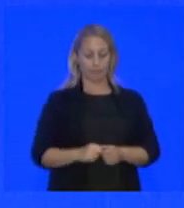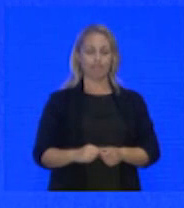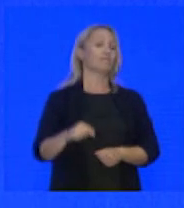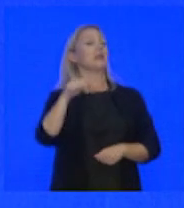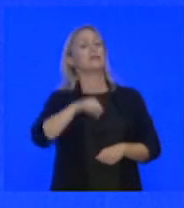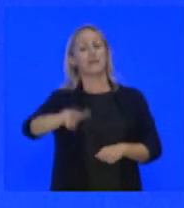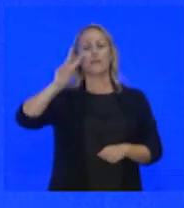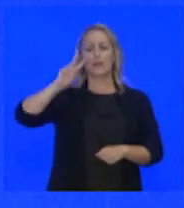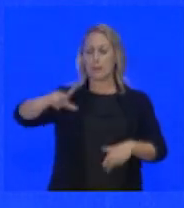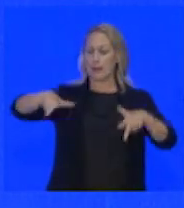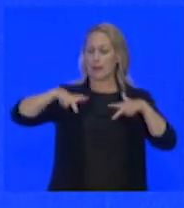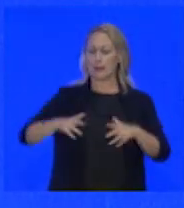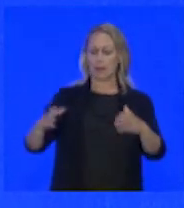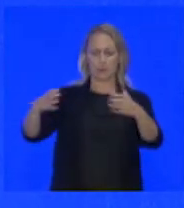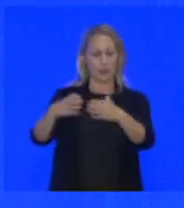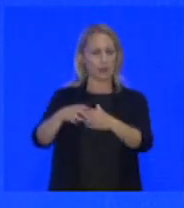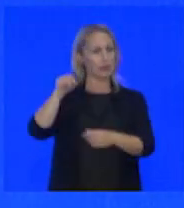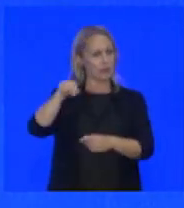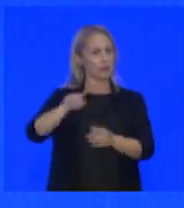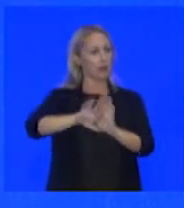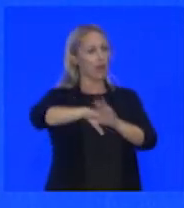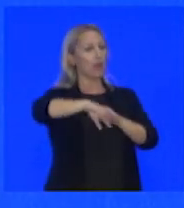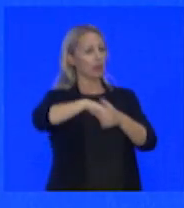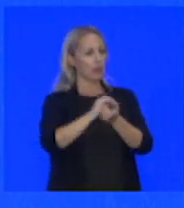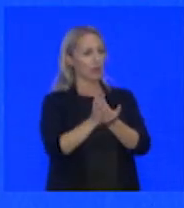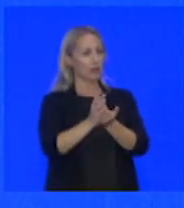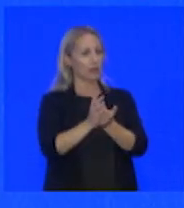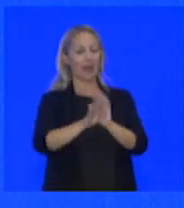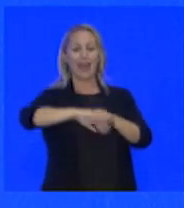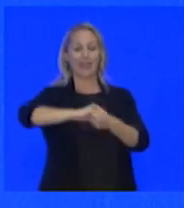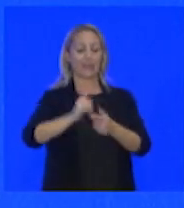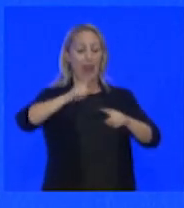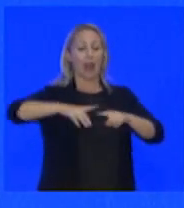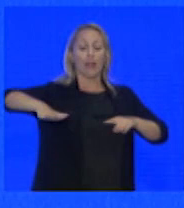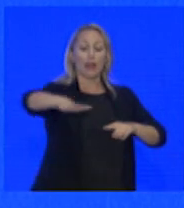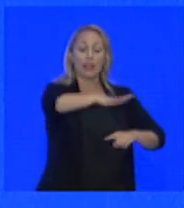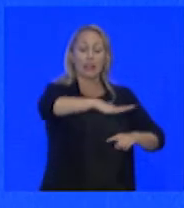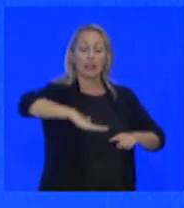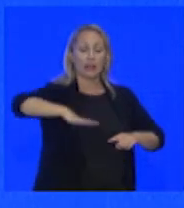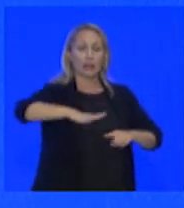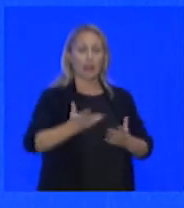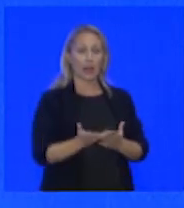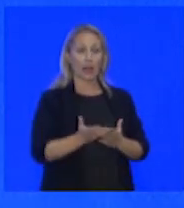κυβέρνηση που νοιάζεται όχι μόνο για τα μεγάλα, αλλά και για τα μικρά.